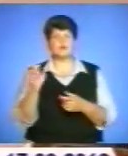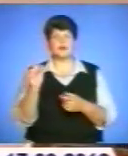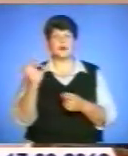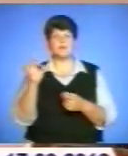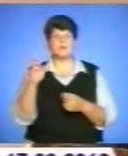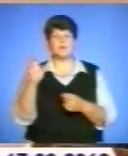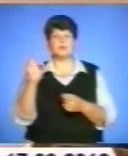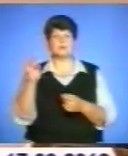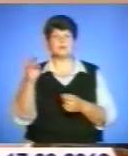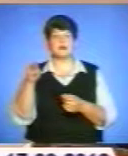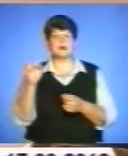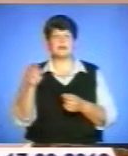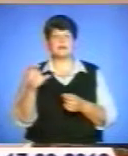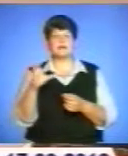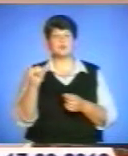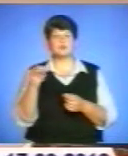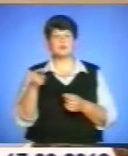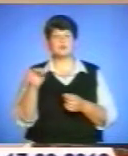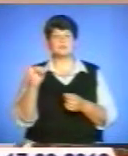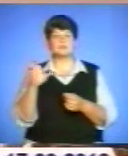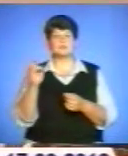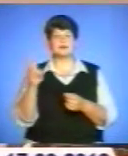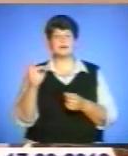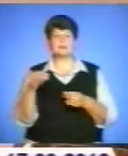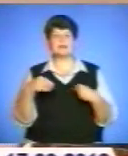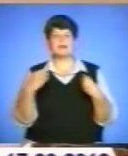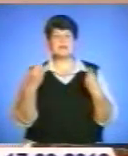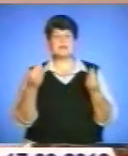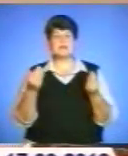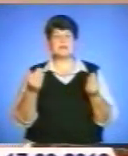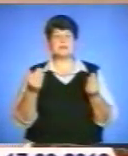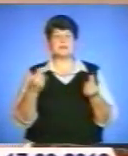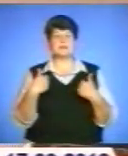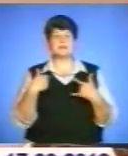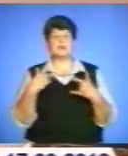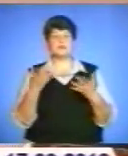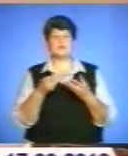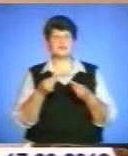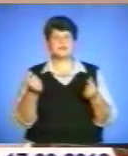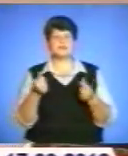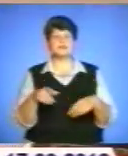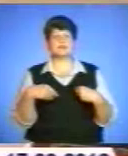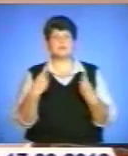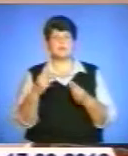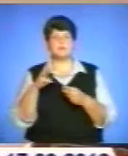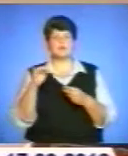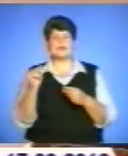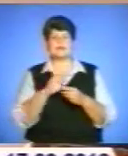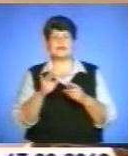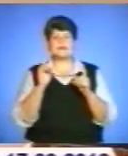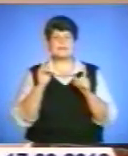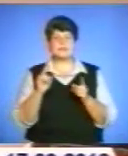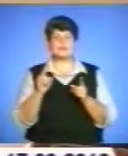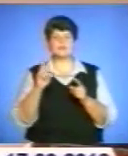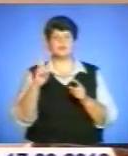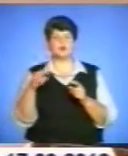є супіски. На супісках ми даємо порядка, бо ми для розкислення використовуємо для мікроелементів не лише крейдяне добре,